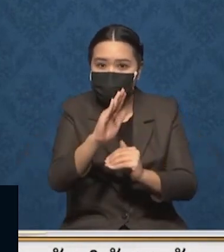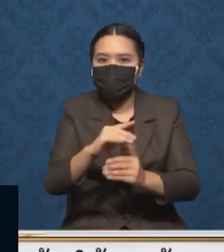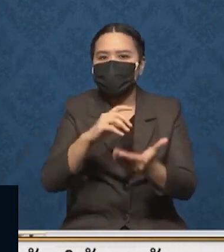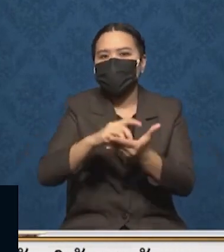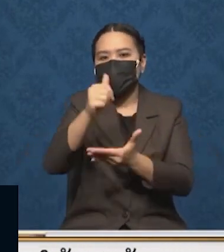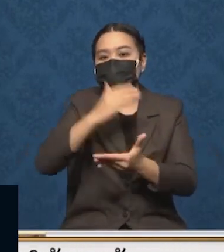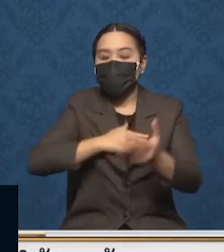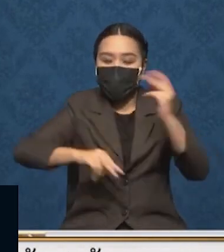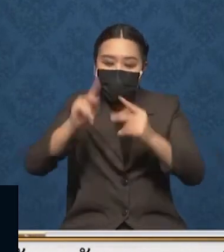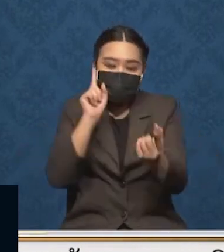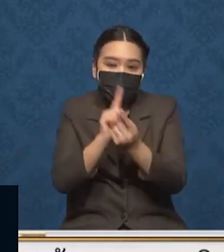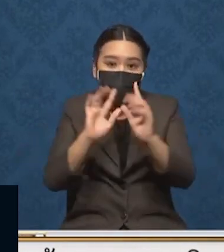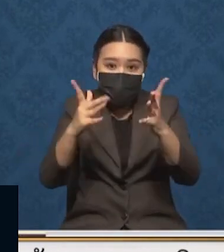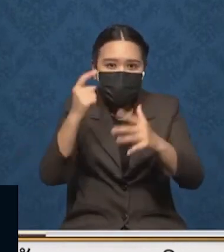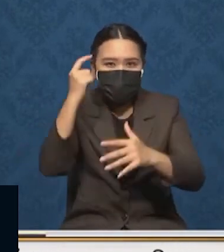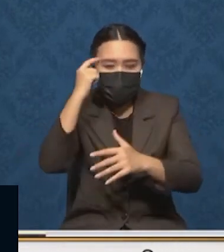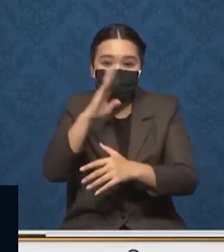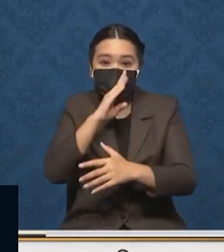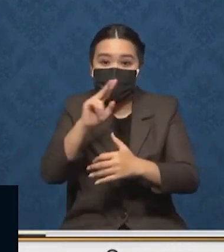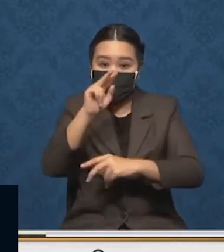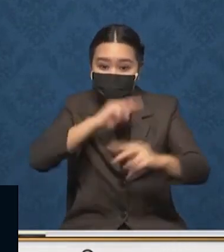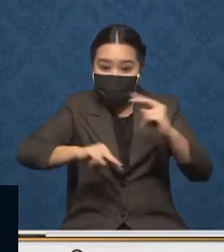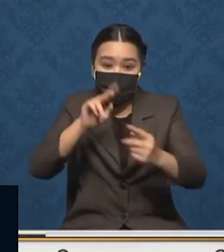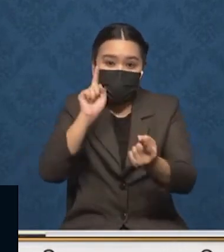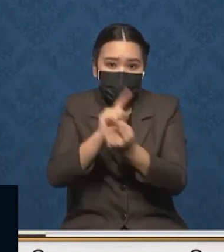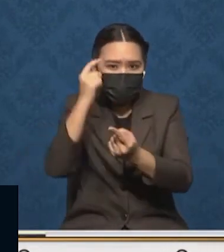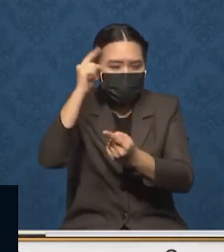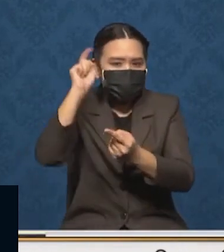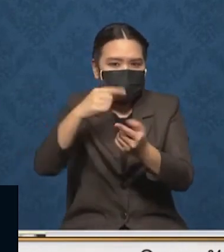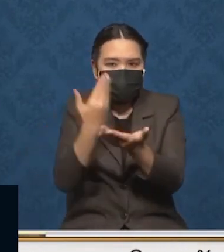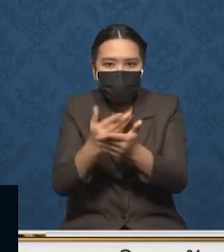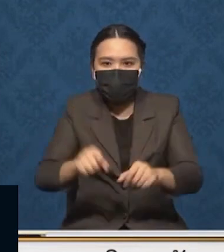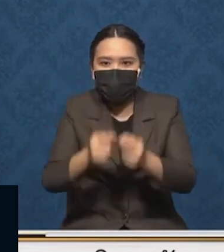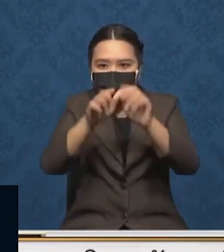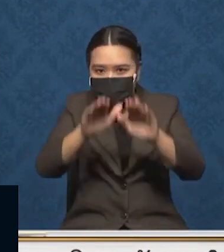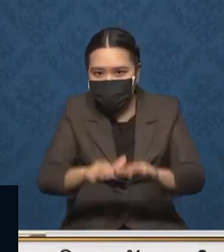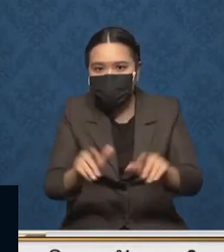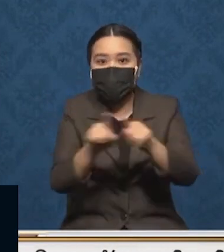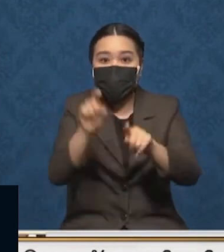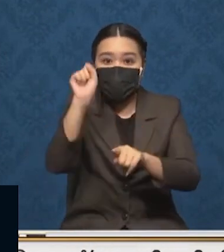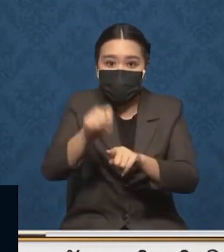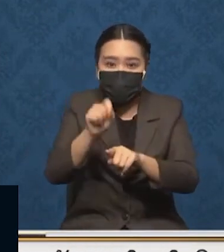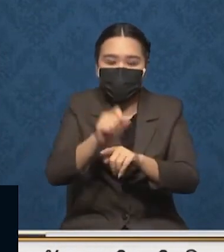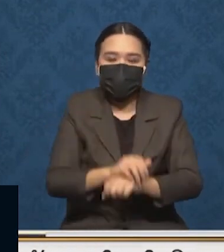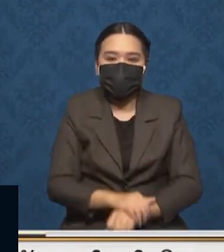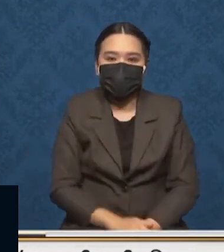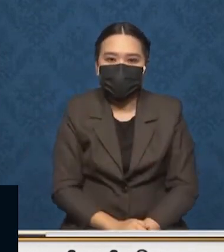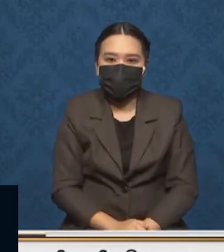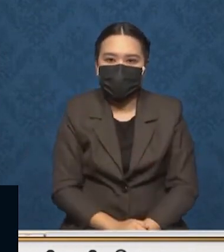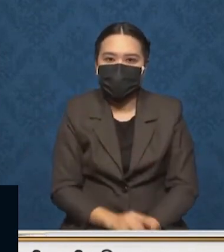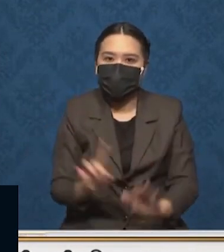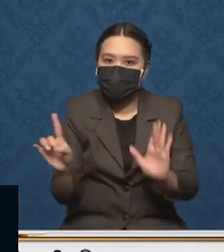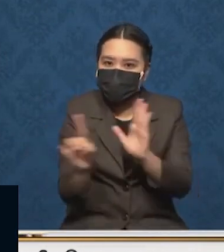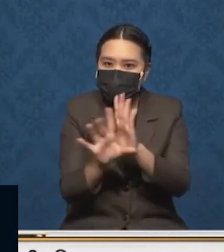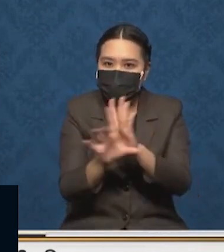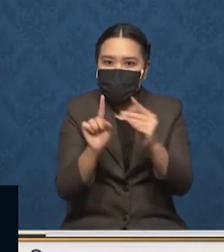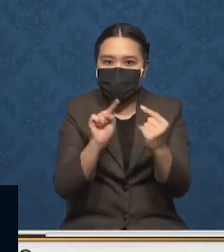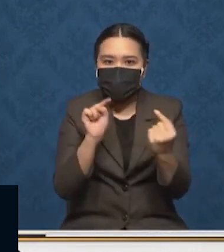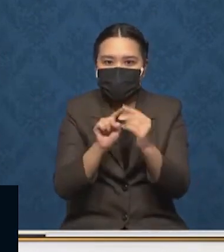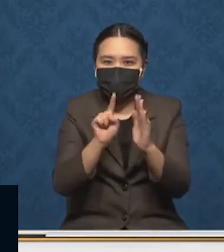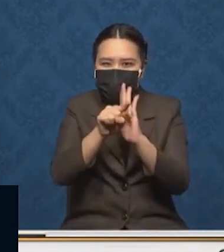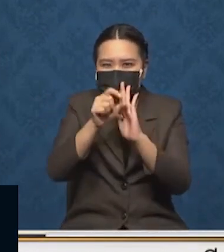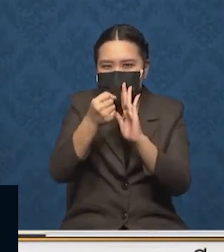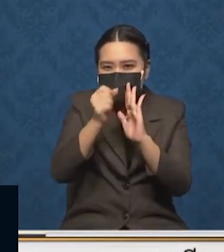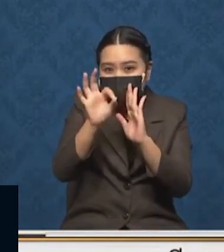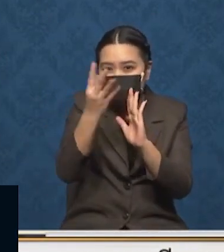อไม่นั้นก็คงจะต้องพิจารณาว่าจะตัดงบตรงนี้ด้วยหรือไม่ประการใดประการสุดท้ายใน19วินาทีครับท่านประธาน